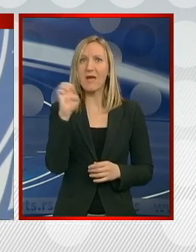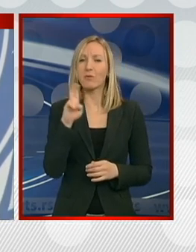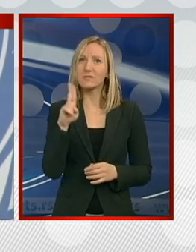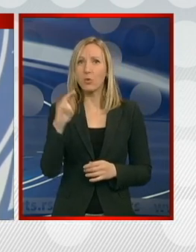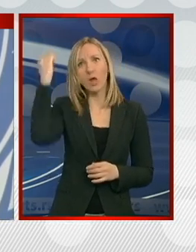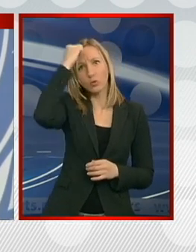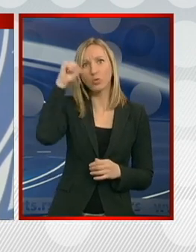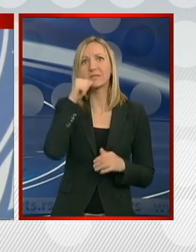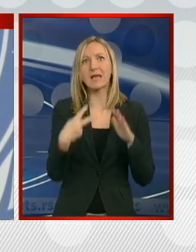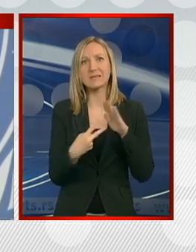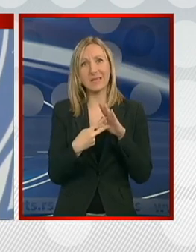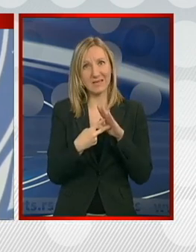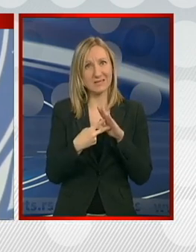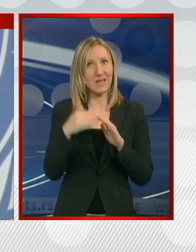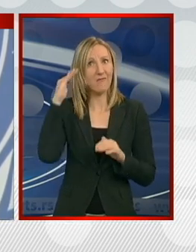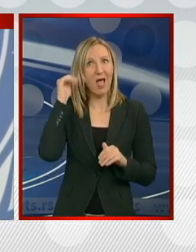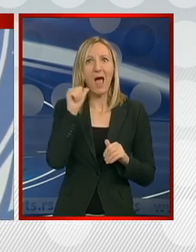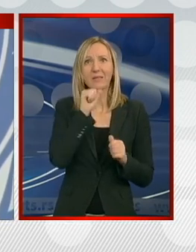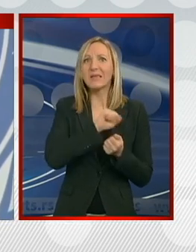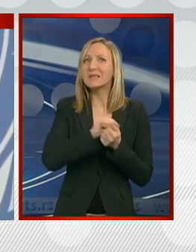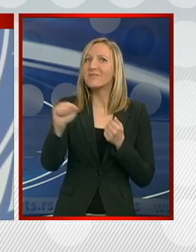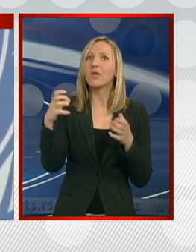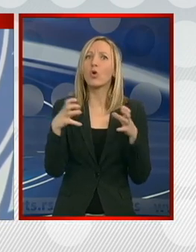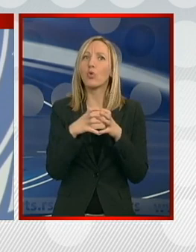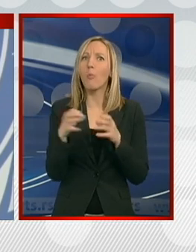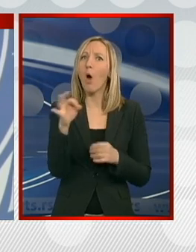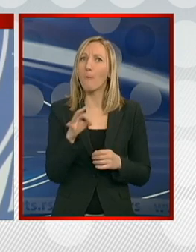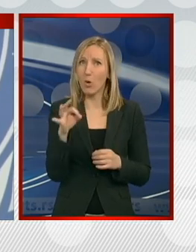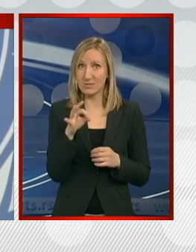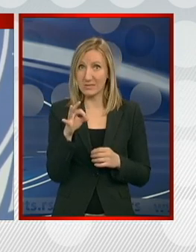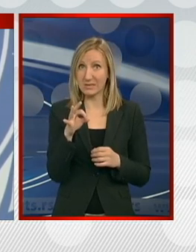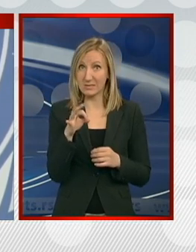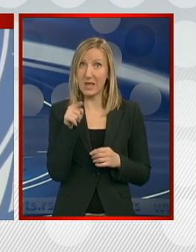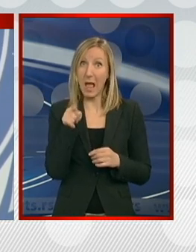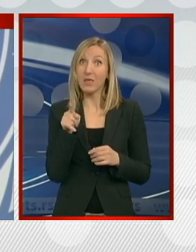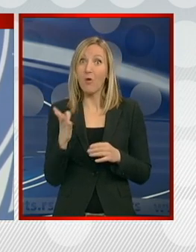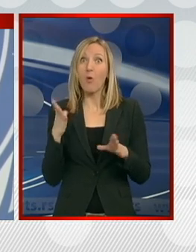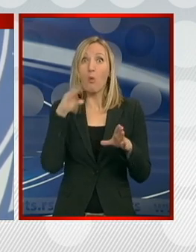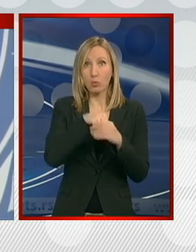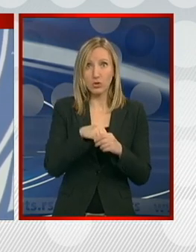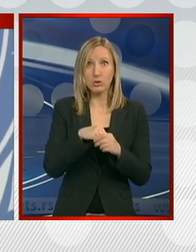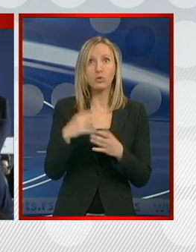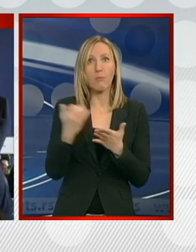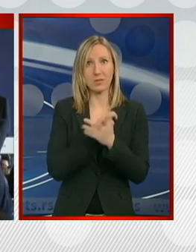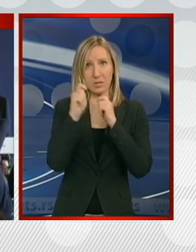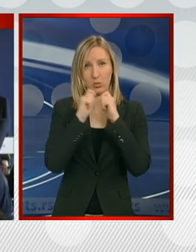unije, Turske, sirijske vlade i svih grupa opozicije, o čijem je učešću postignut konsenzus.